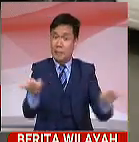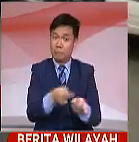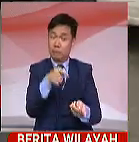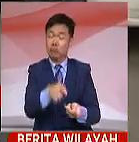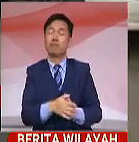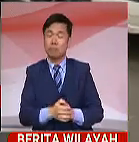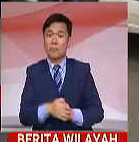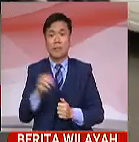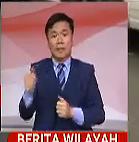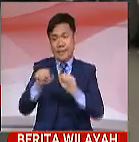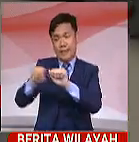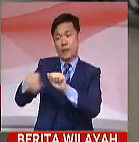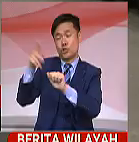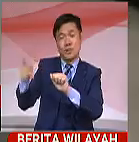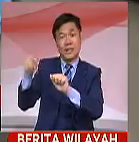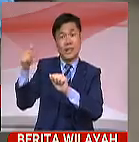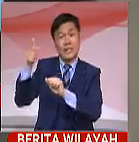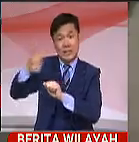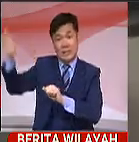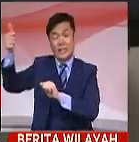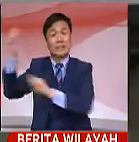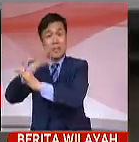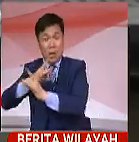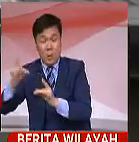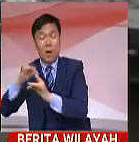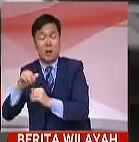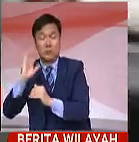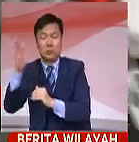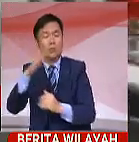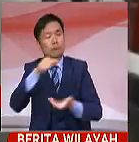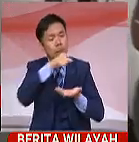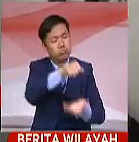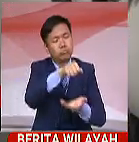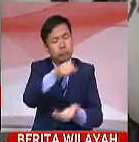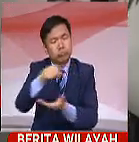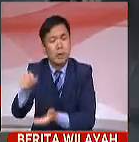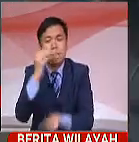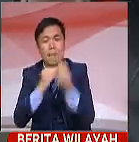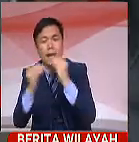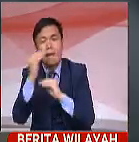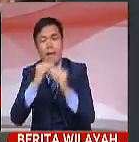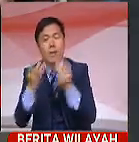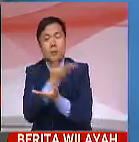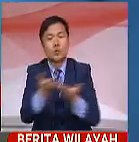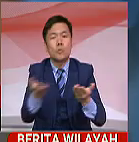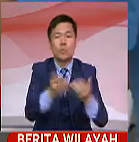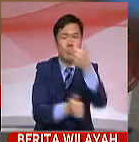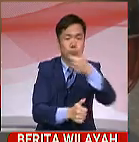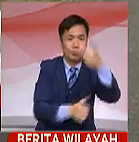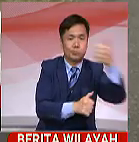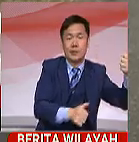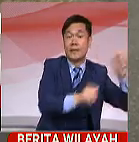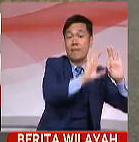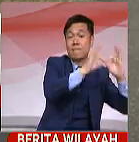menjelaskan pihak Jawatankuasa Pengurusan Bencana Negeri JPBN Sarawak telah menghantar bantuan makanan kepada setiap ketua isi rumah sehari